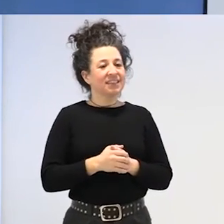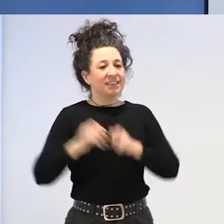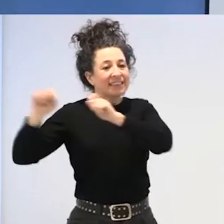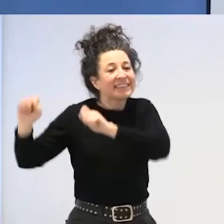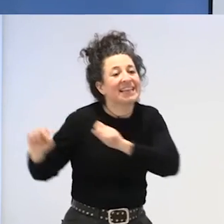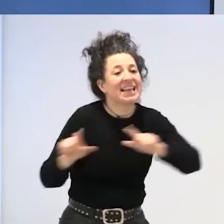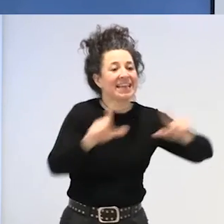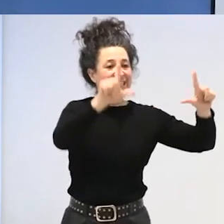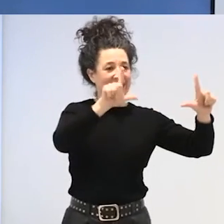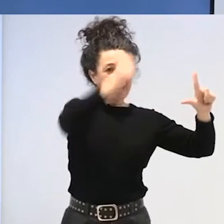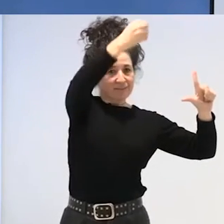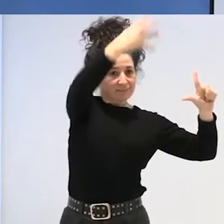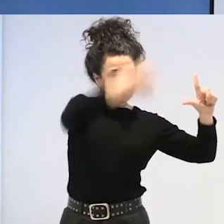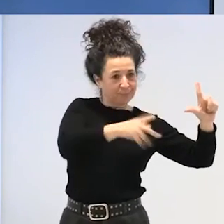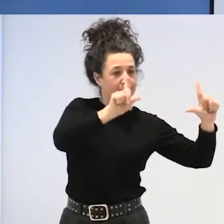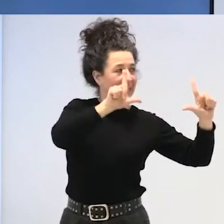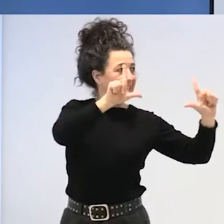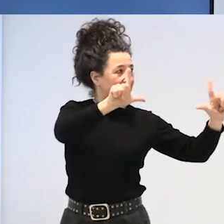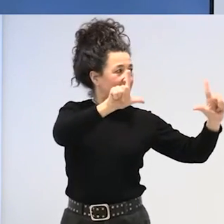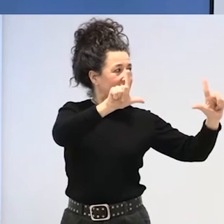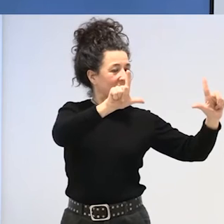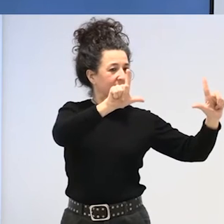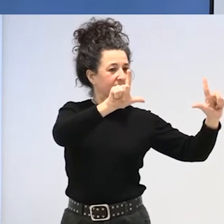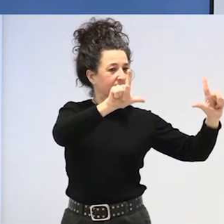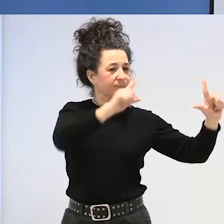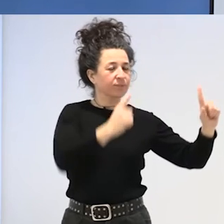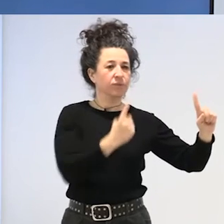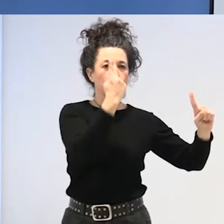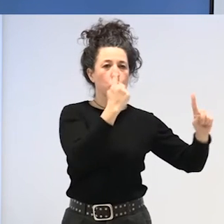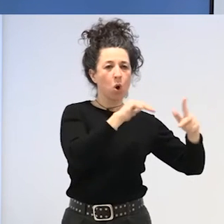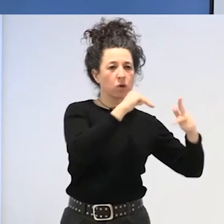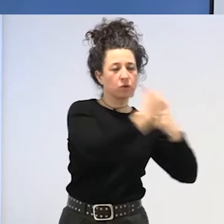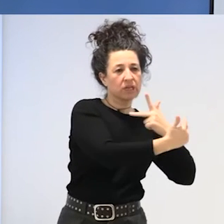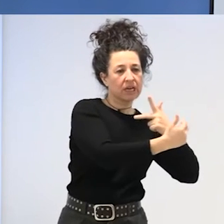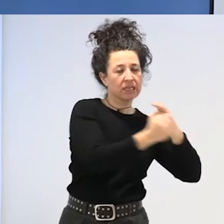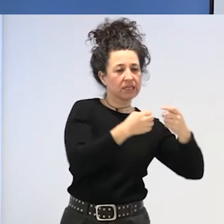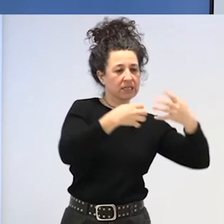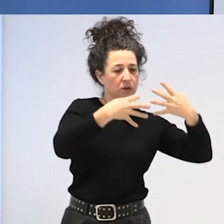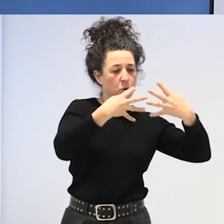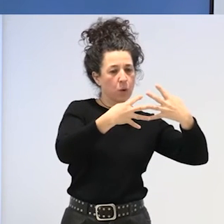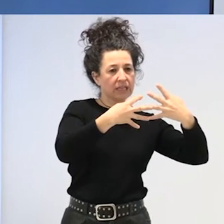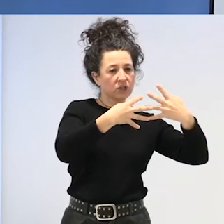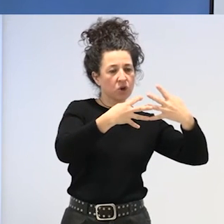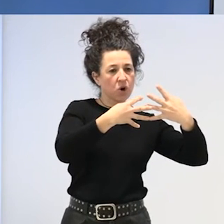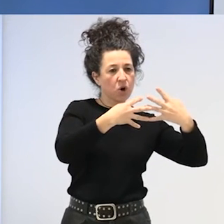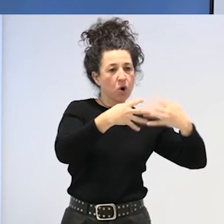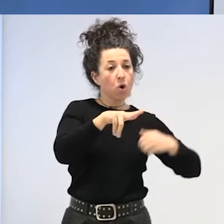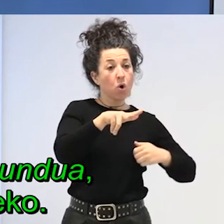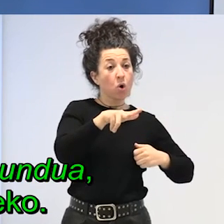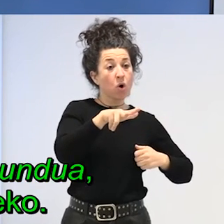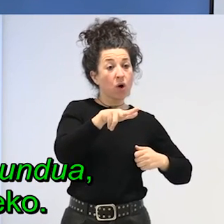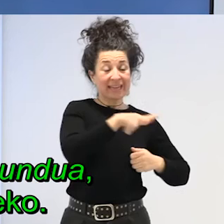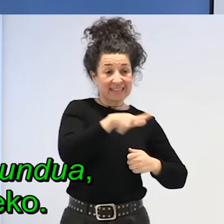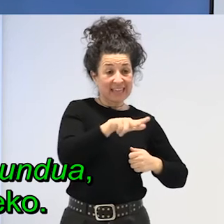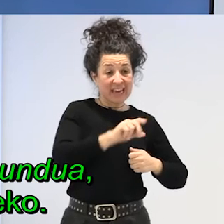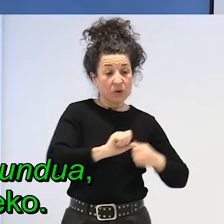hortxe daude, bi, bueno, bat euskaraz, eta beste lau gazteleraz, eta gero bonus track da